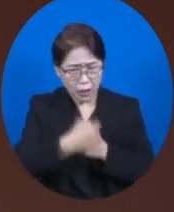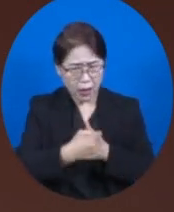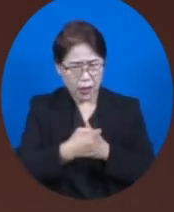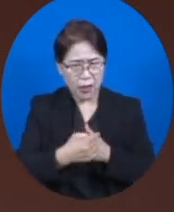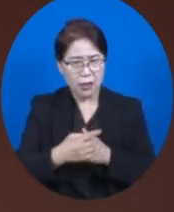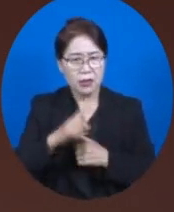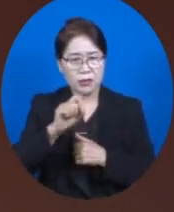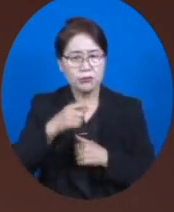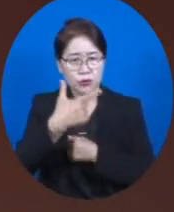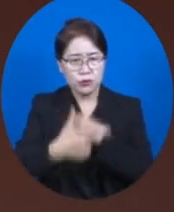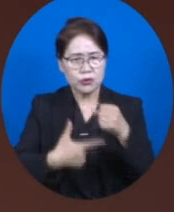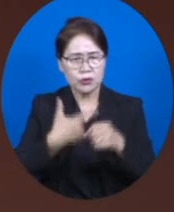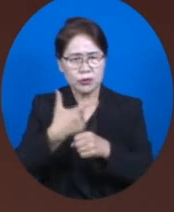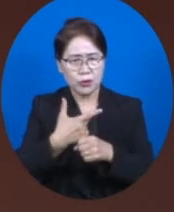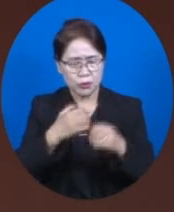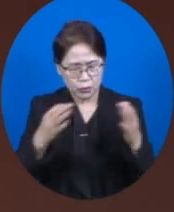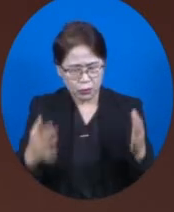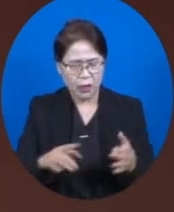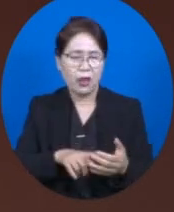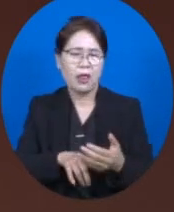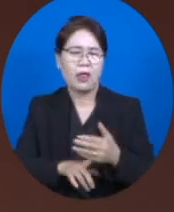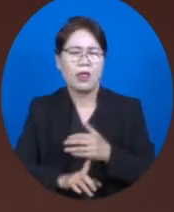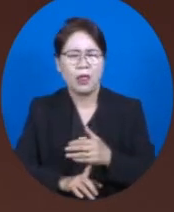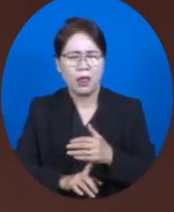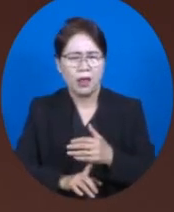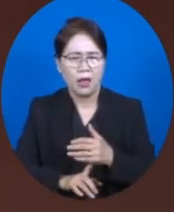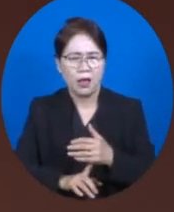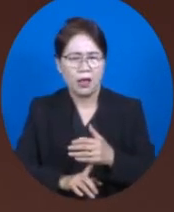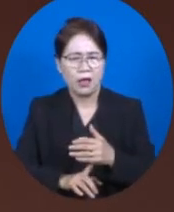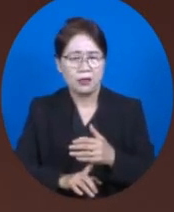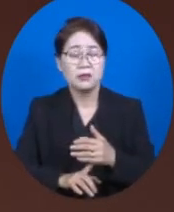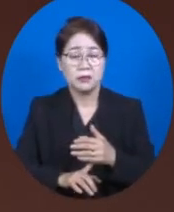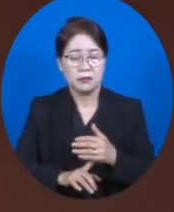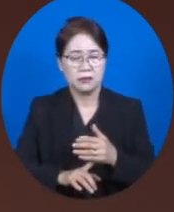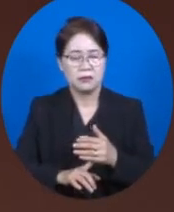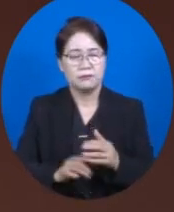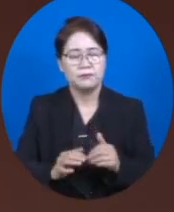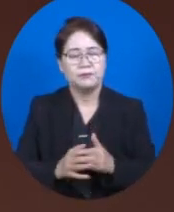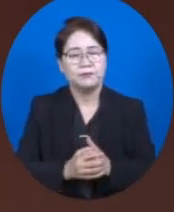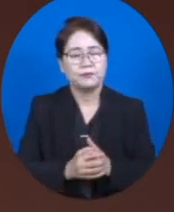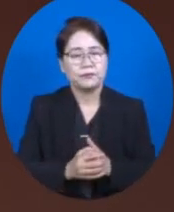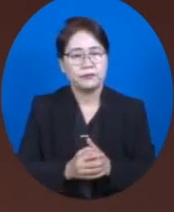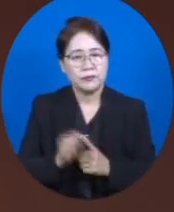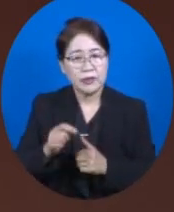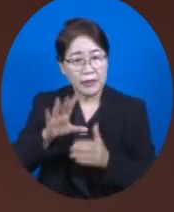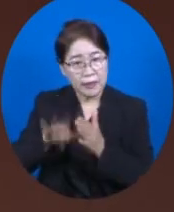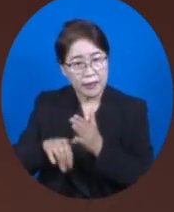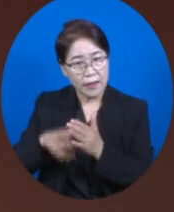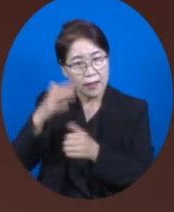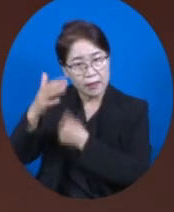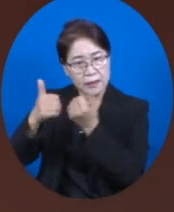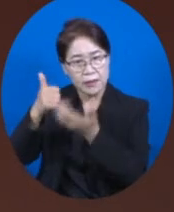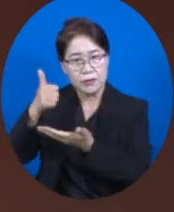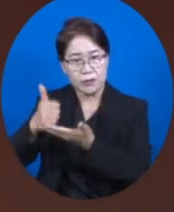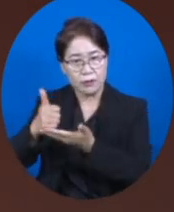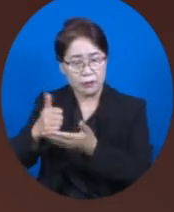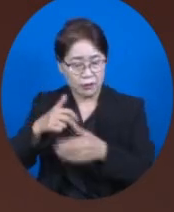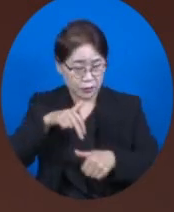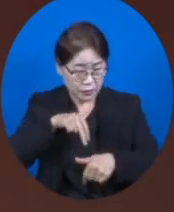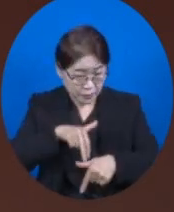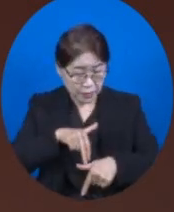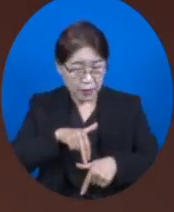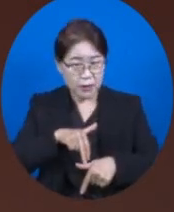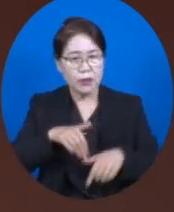동안이나 성전 건축이 중단된 상태에 있었습니다 그때 하나님께서 스가랴